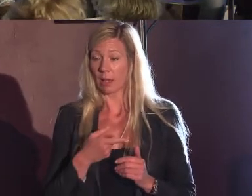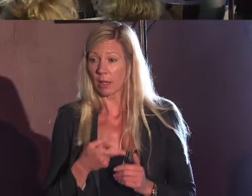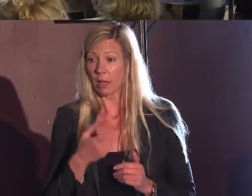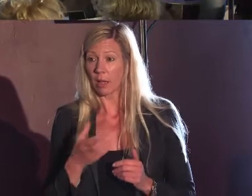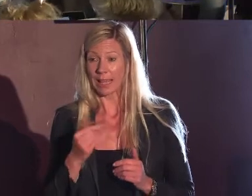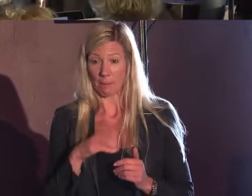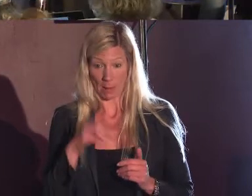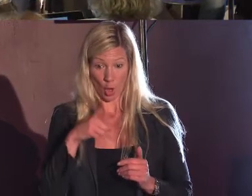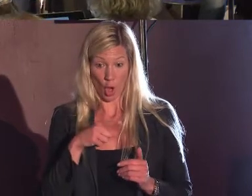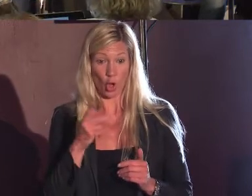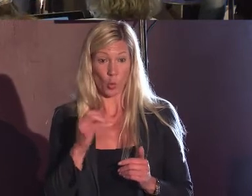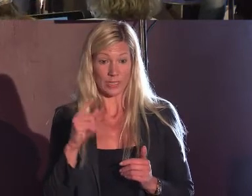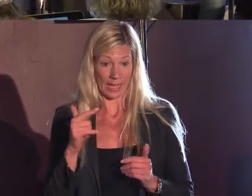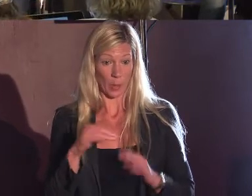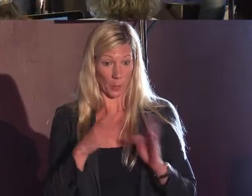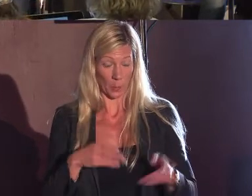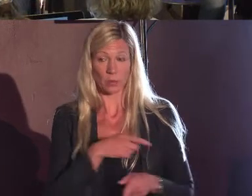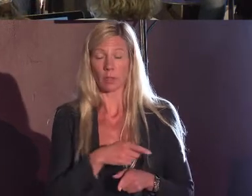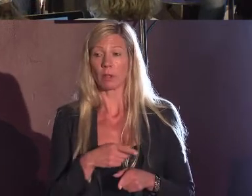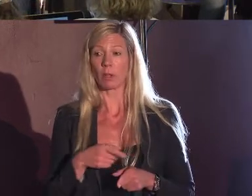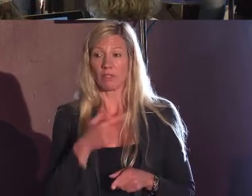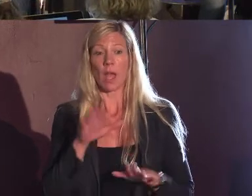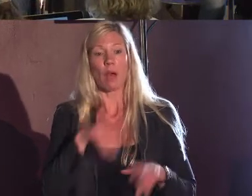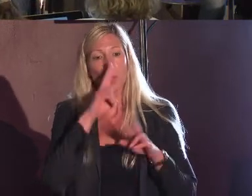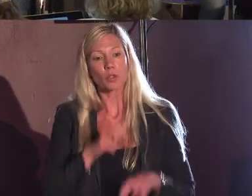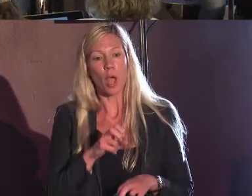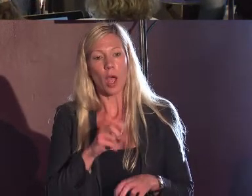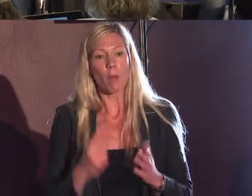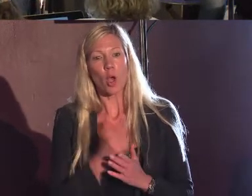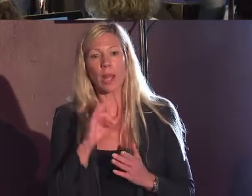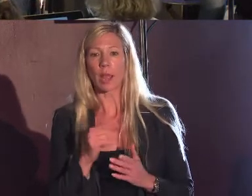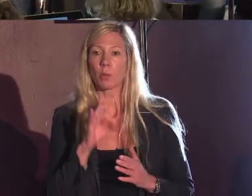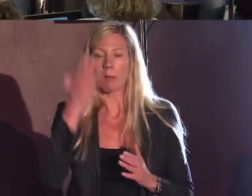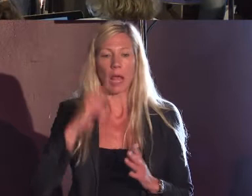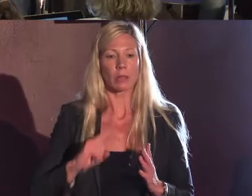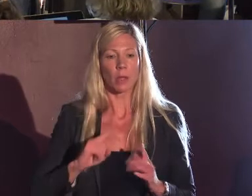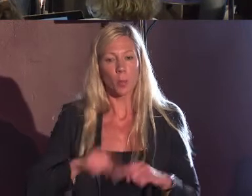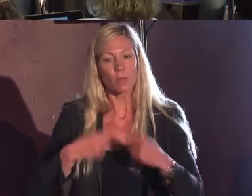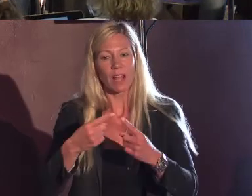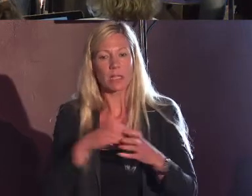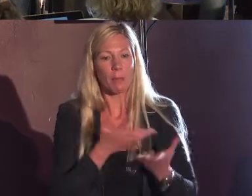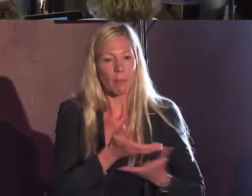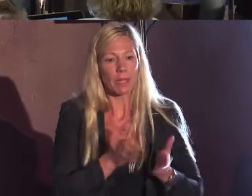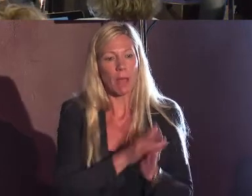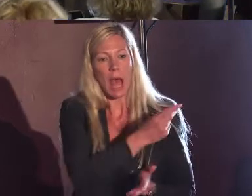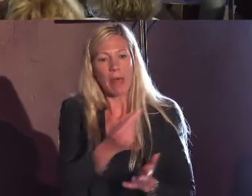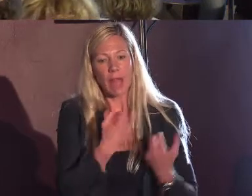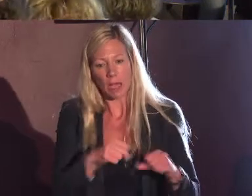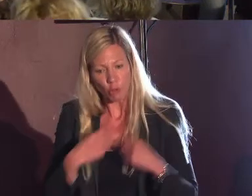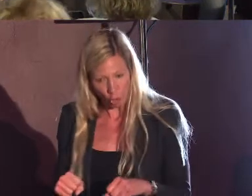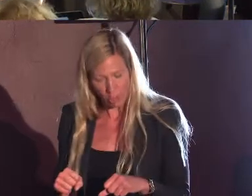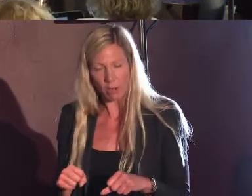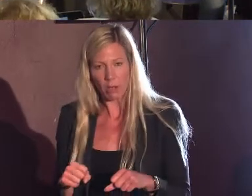symfoniorkester och Malmö konserthus så har vi undersökt möjligheten att utveckla samarbetet med andra aktörer